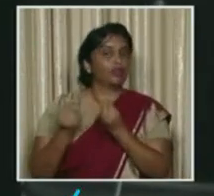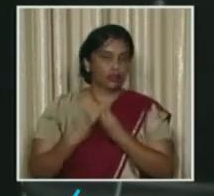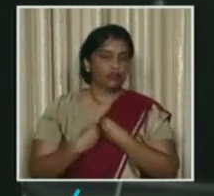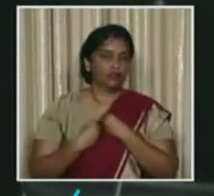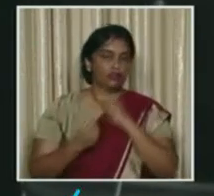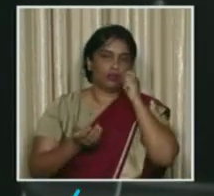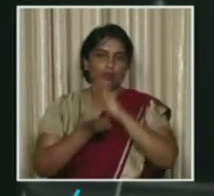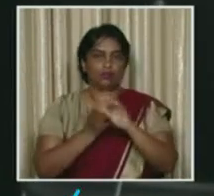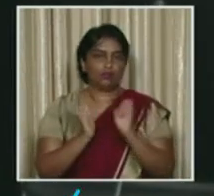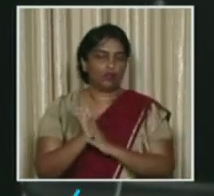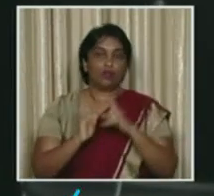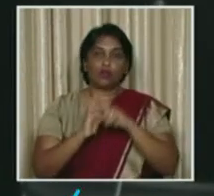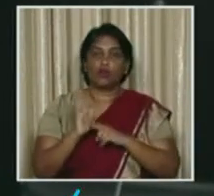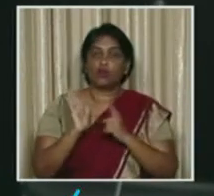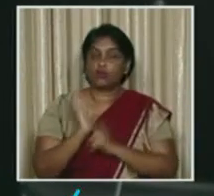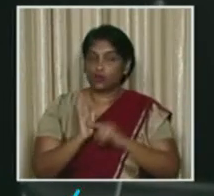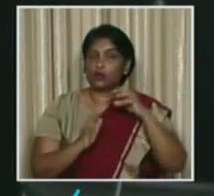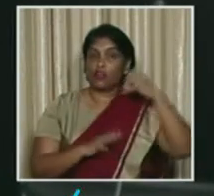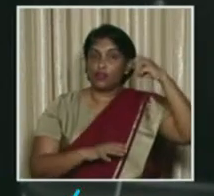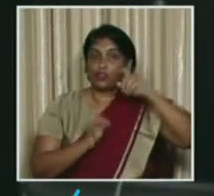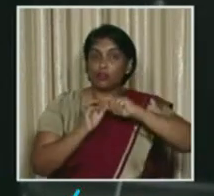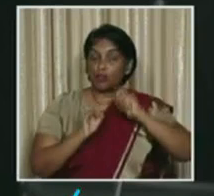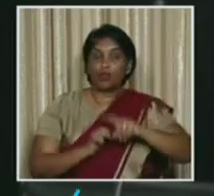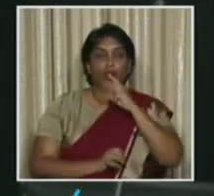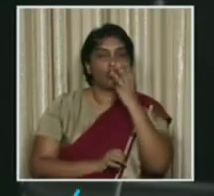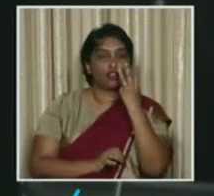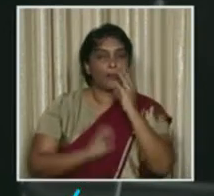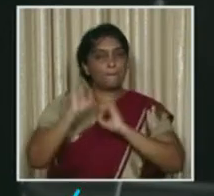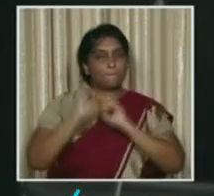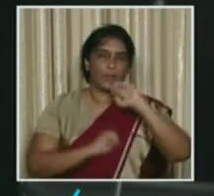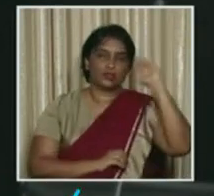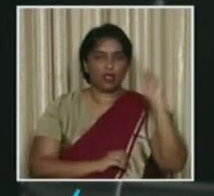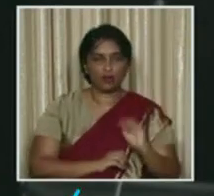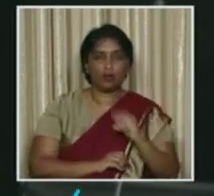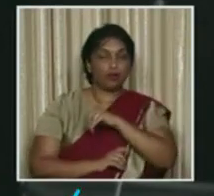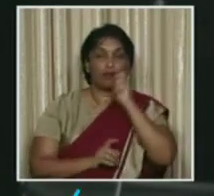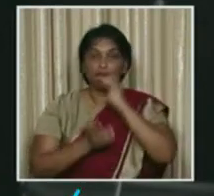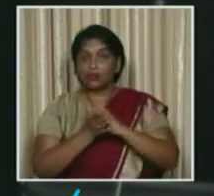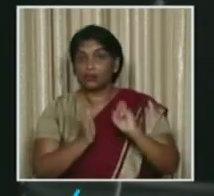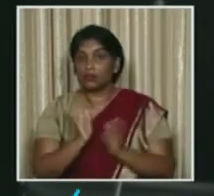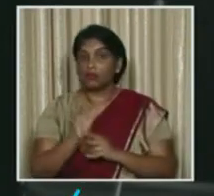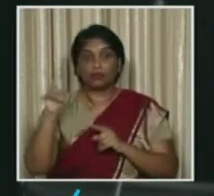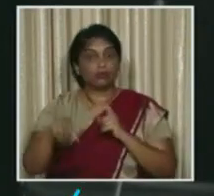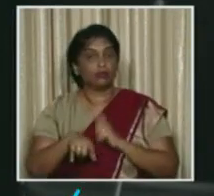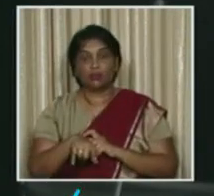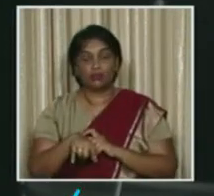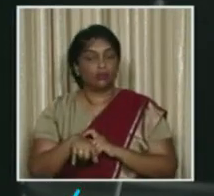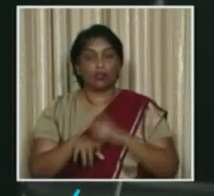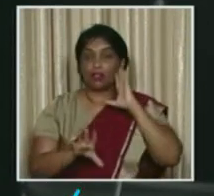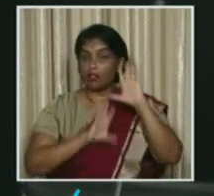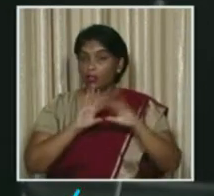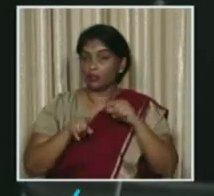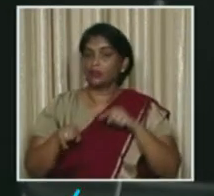කොමිසම ජූලි මාසයේ විදුලි බල මණ්ඩලයේ ඉල්ලා සිටියේ 3%කින් අඩු කරන්න කියලා. නමුත් මහජන උපයතා කොමිසම මේ අවස්ථාවේදී තිබුණු දත්ත